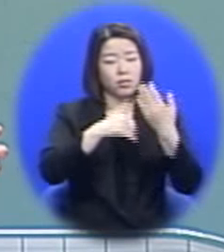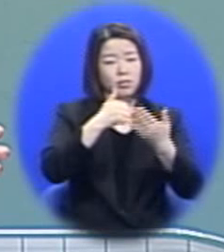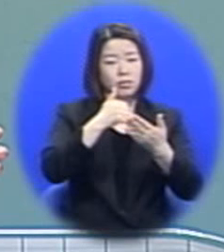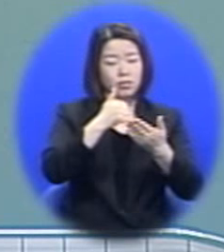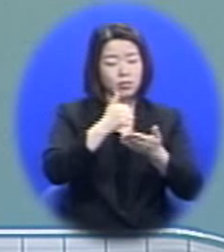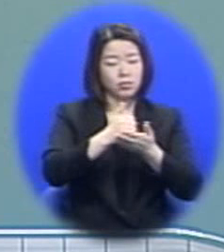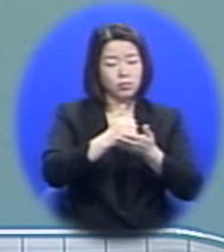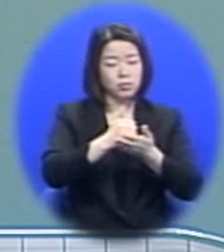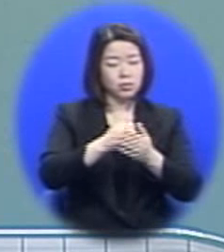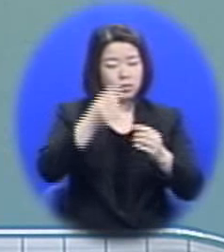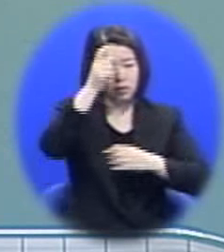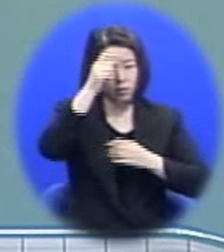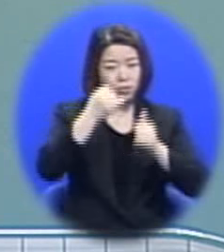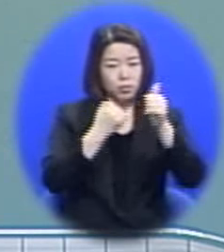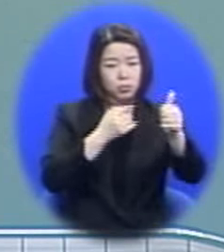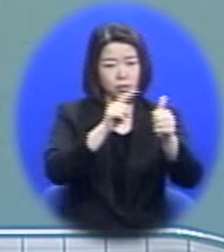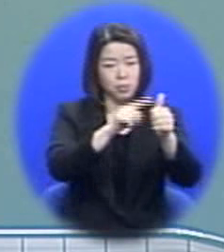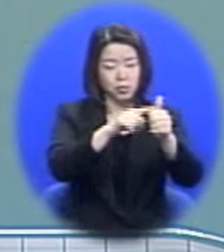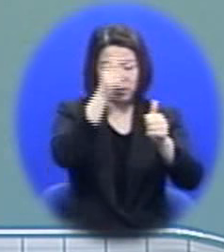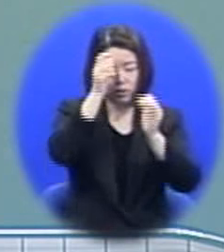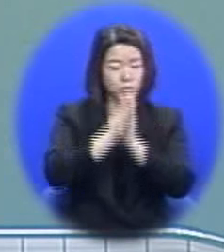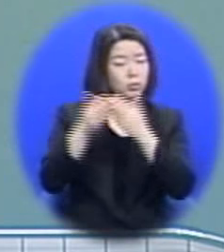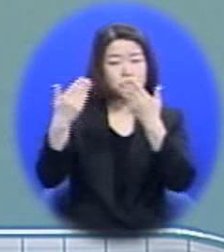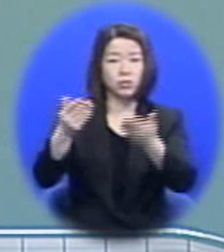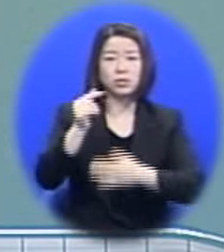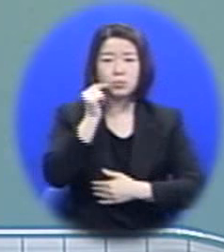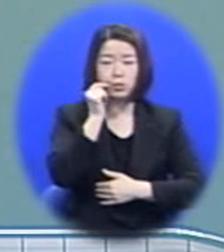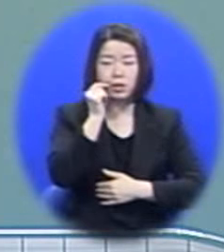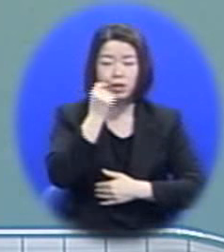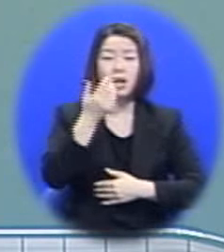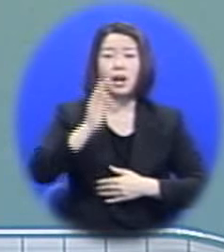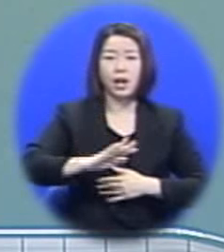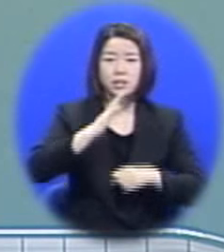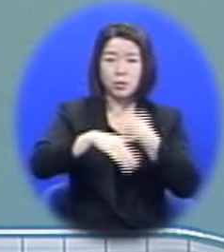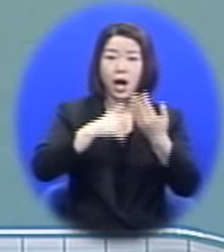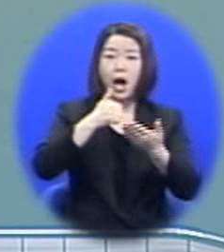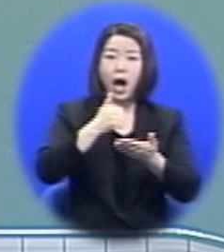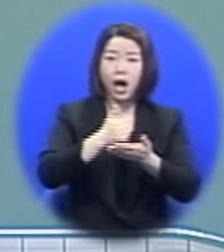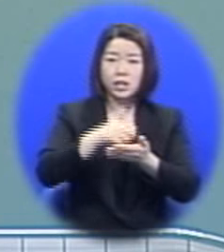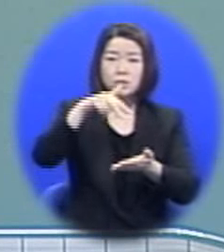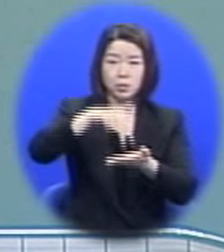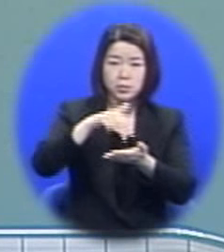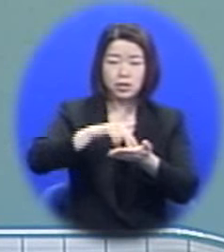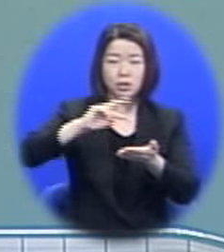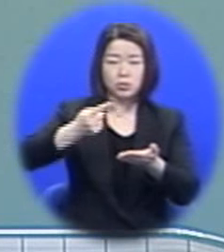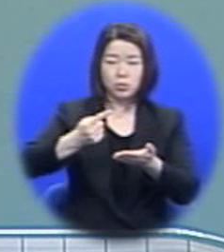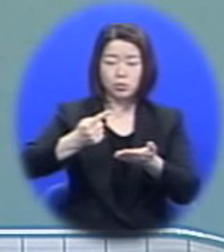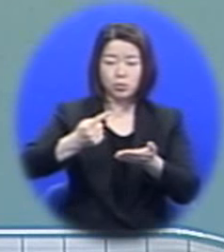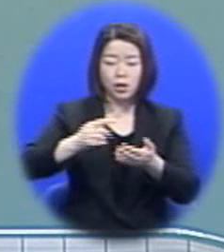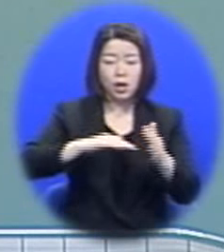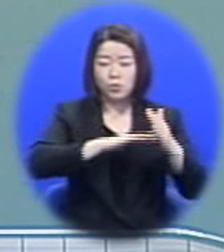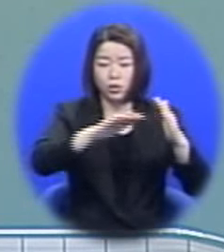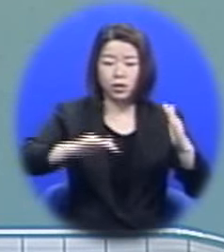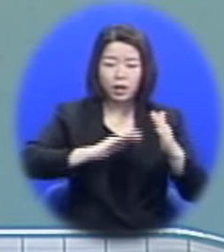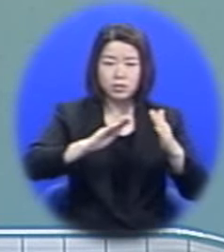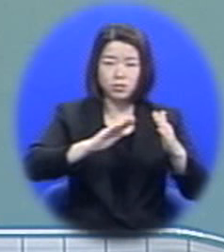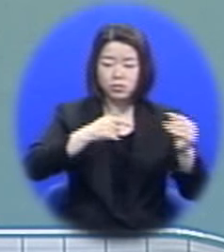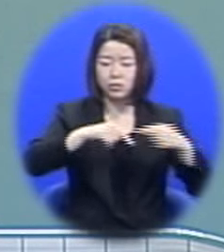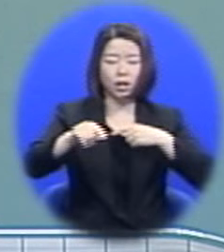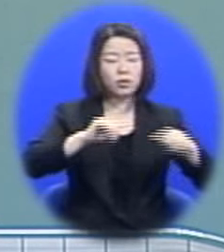해요. 그럼 하나님 하나님이시지만 우리 가정 문제를 다루실 수가 없어요. 남편이 기도할